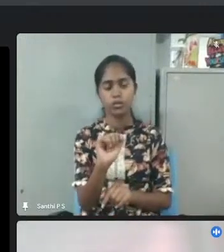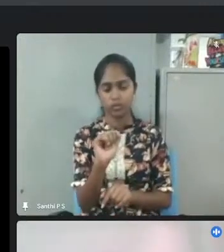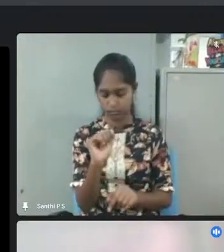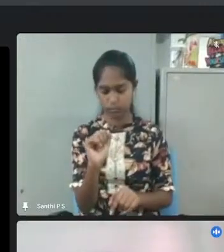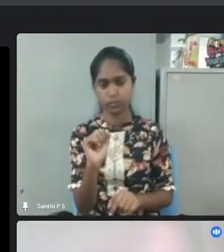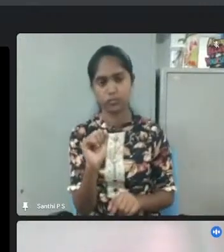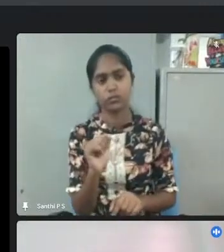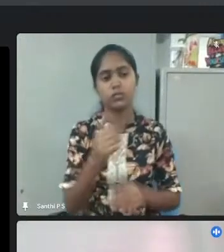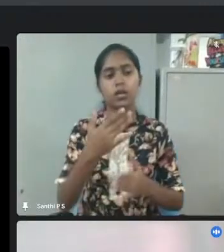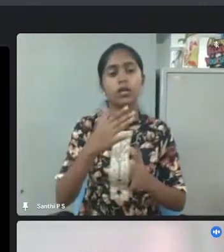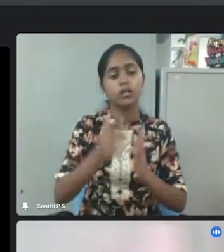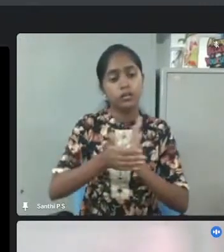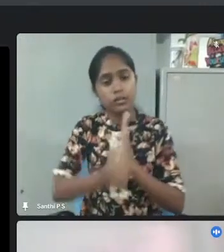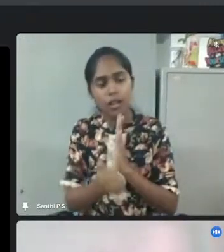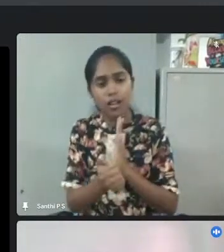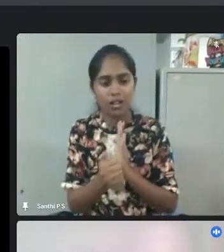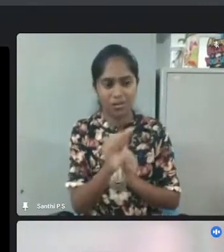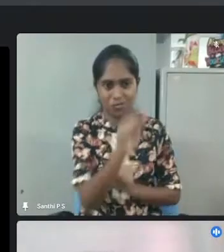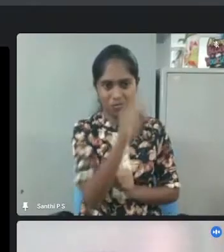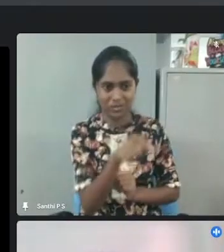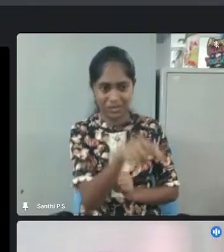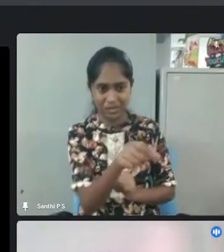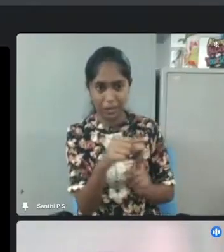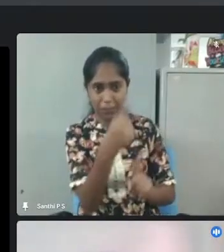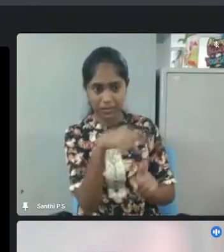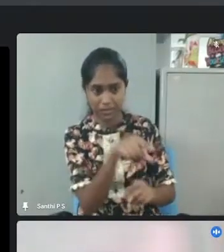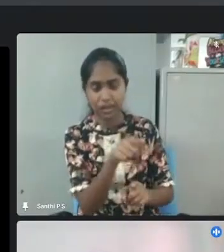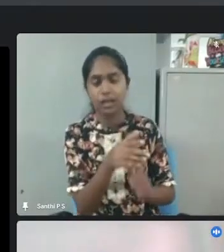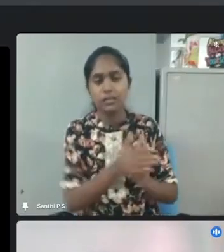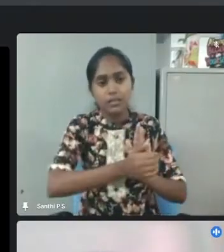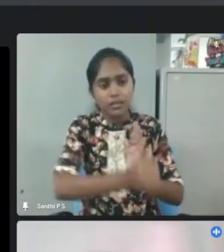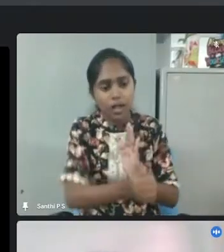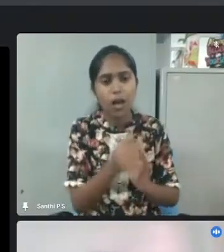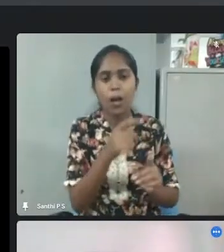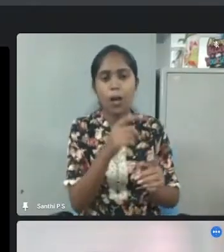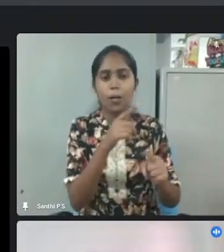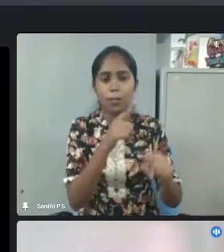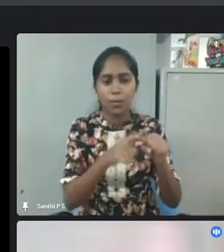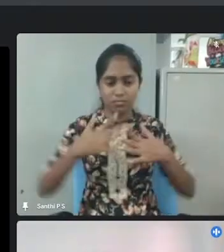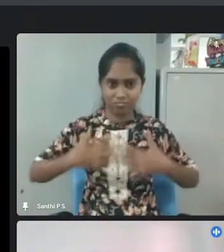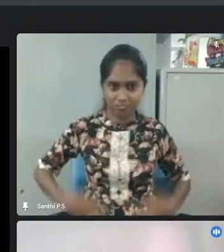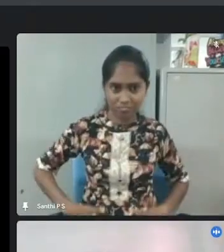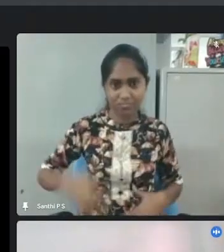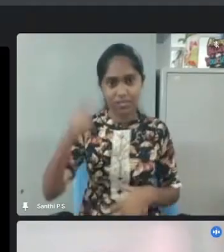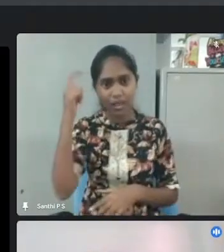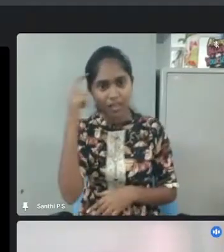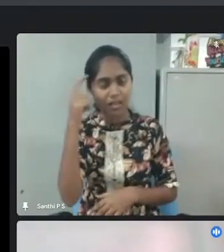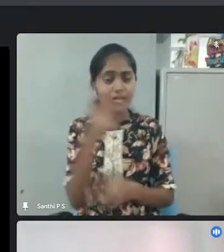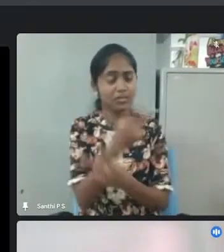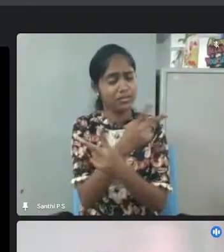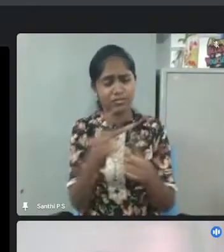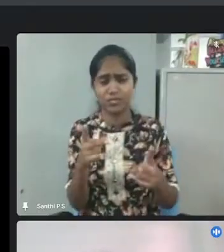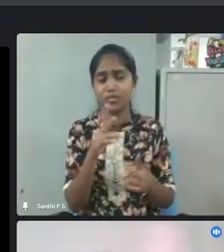കാര്യങ്ങൾ ചെയ്യാൻ പറ്റും എന്നുള്ള അവരുടെ അവസ്ഥകൾ, ശാരീരിക അല്ലെങ്കിൽ ആരോഗ്യപരമായിട്ടുള്ള അവരുടെ സ്ഥിതികൾ, ചിന്താഗതികൾ,